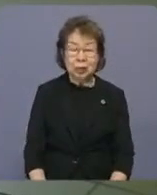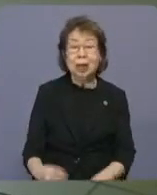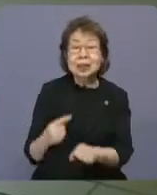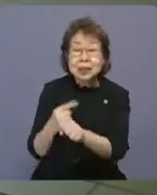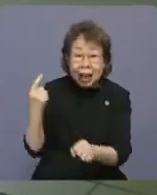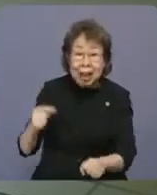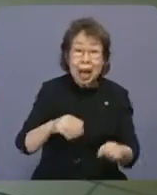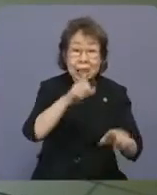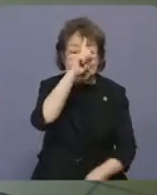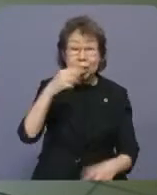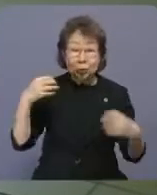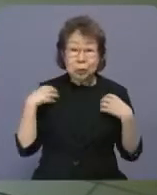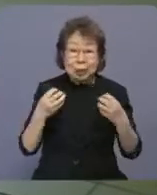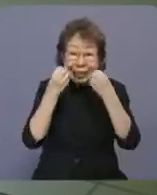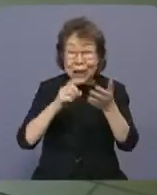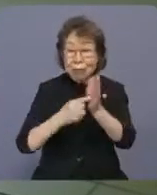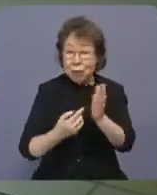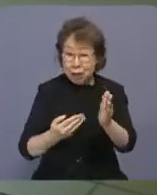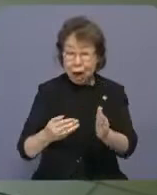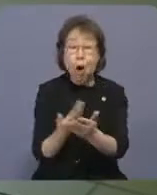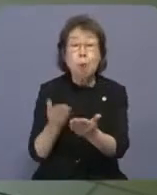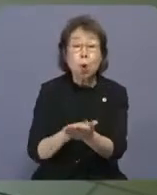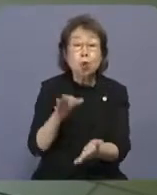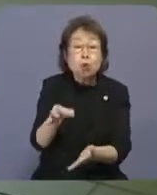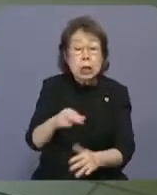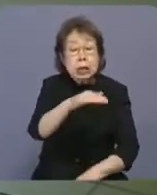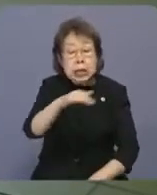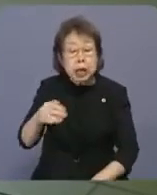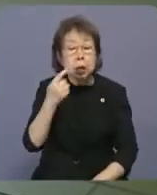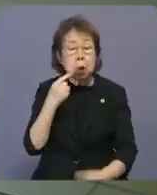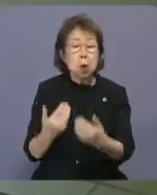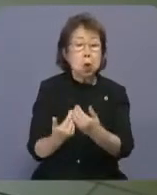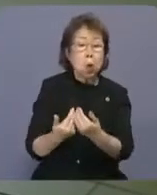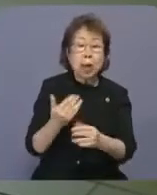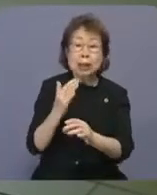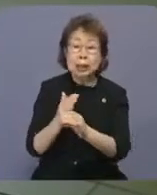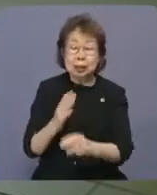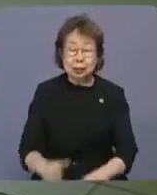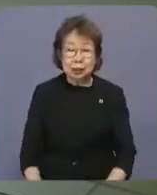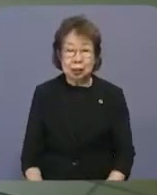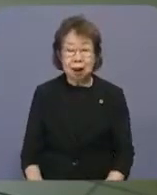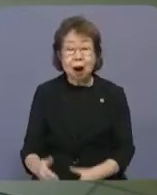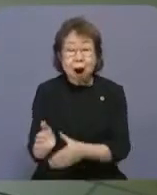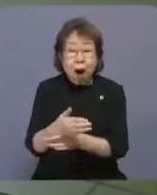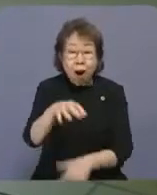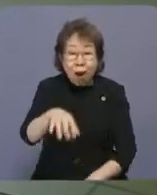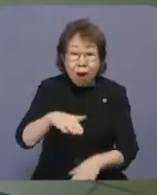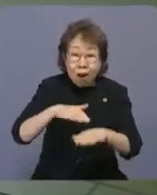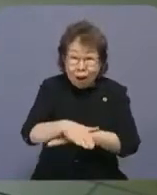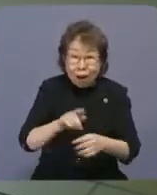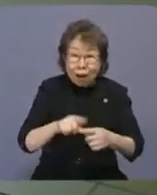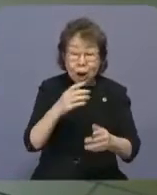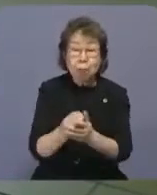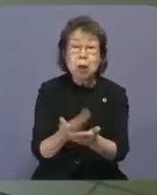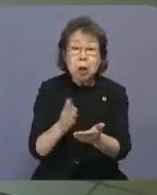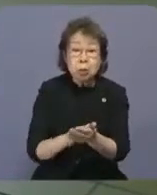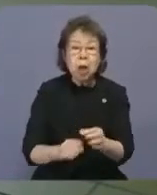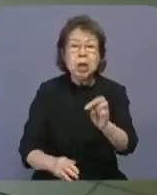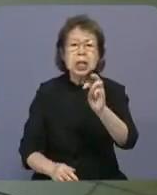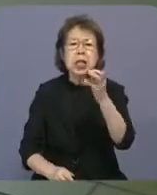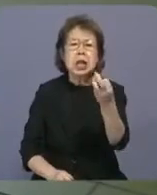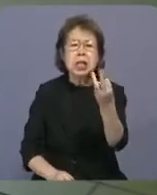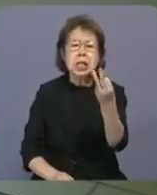지난해 해양수산부가 새로 고시한 복구비 산정 기준을 두고 논란이 일고 있습니다. 일부 어종의 경우 1년 만에 복구비가